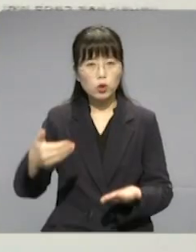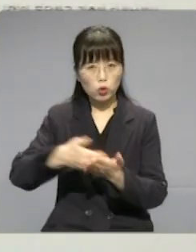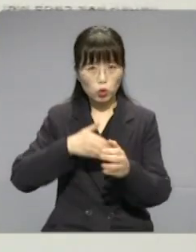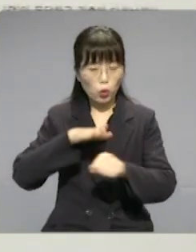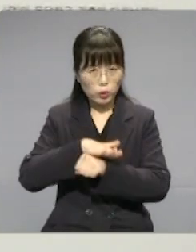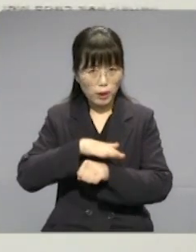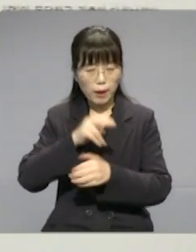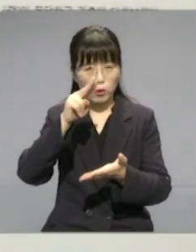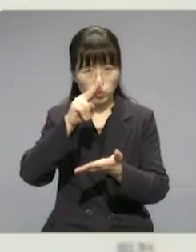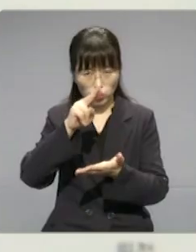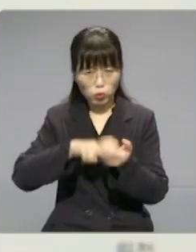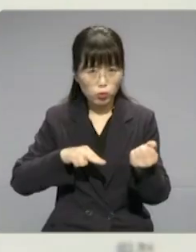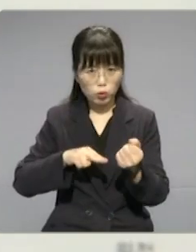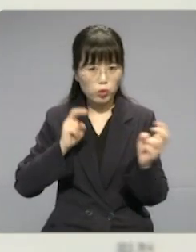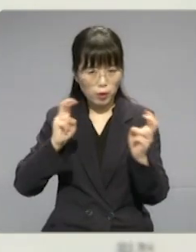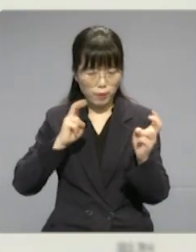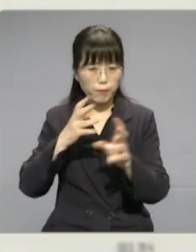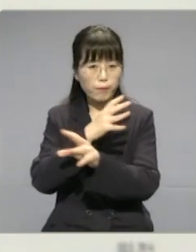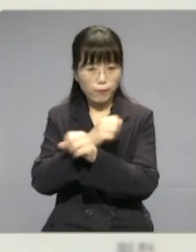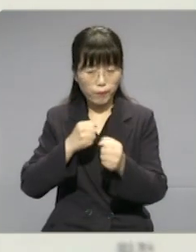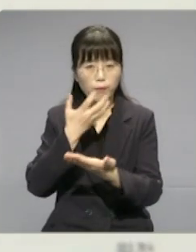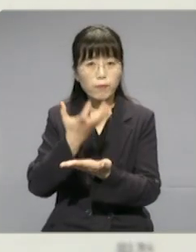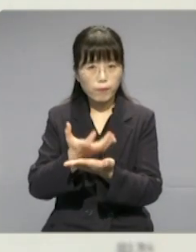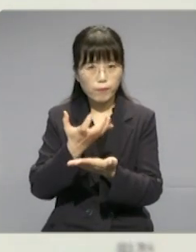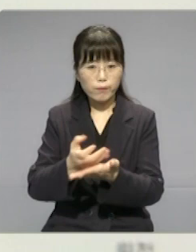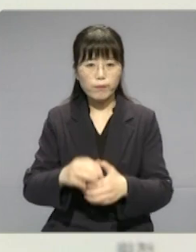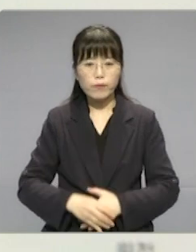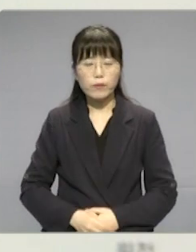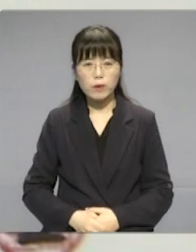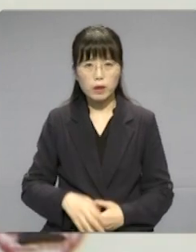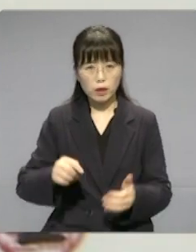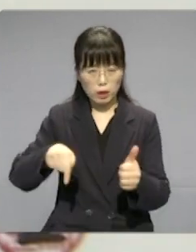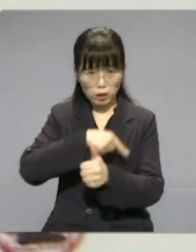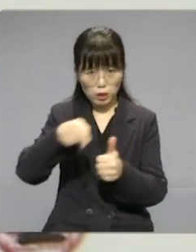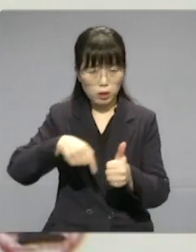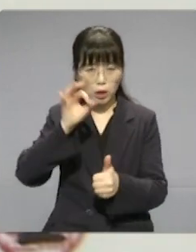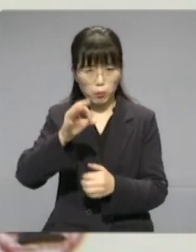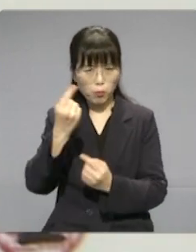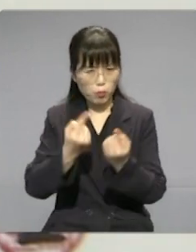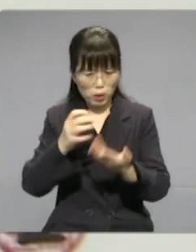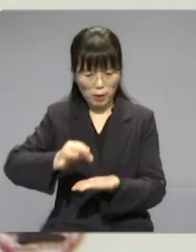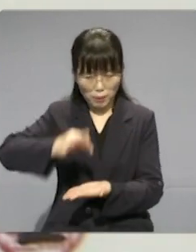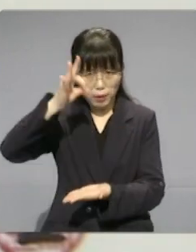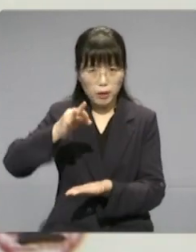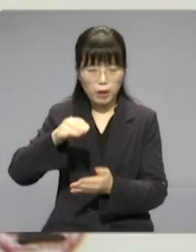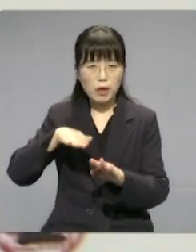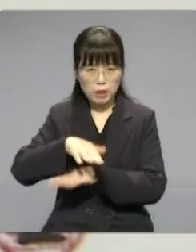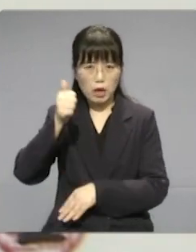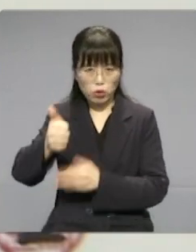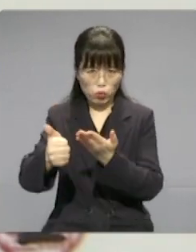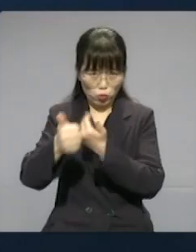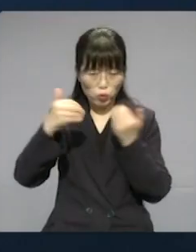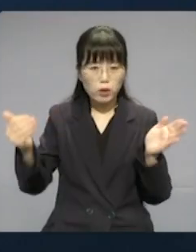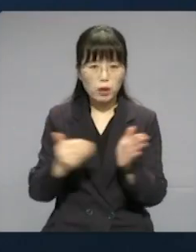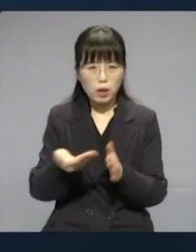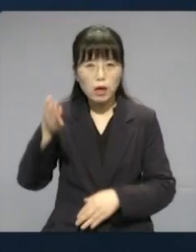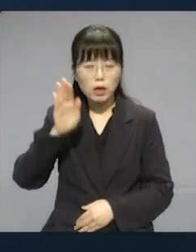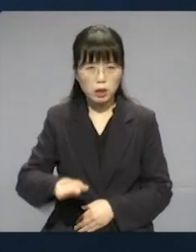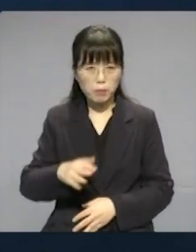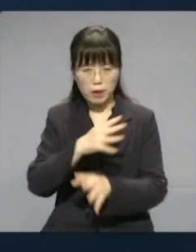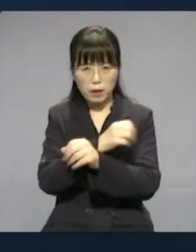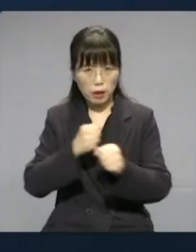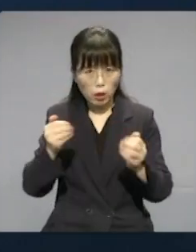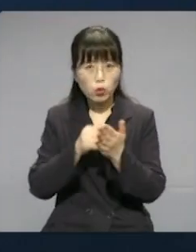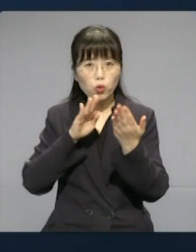중고차 수출업체와 차주가 맺은 매매 계약서입니다. 시세보다 높은 가격으로 차주들을 유인했습니다. 하지만